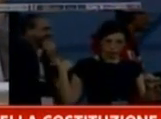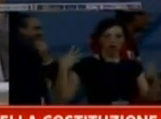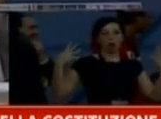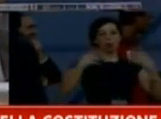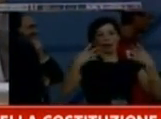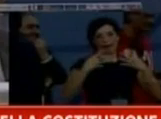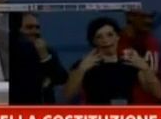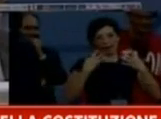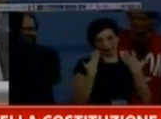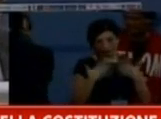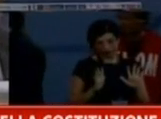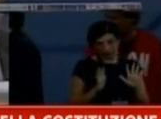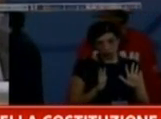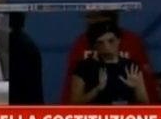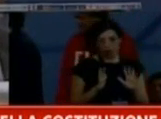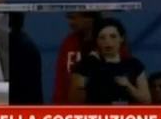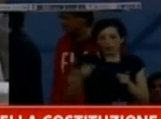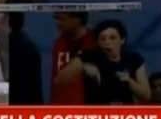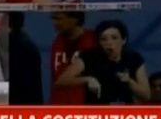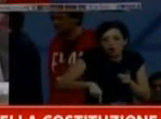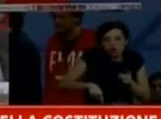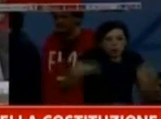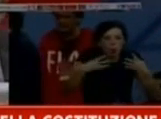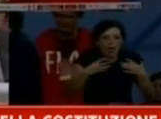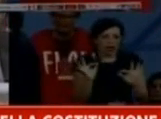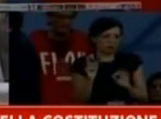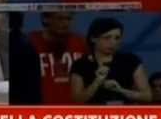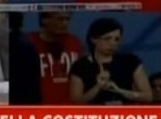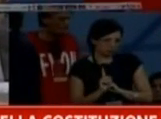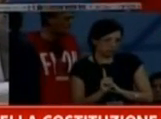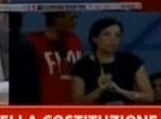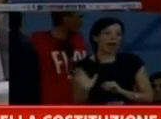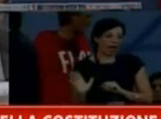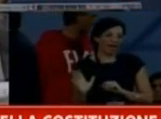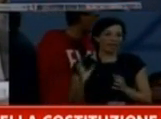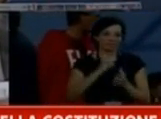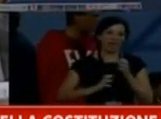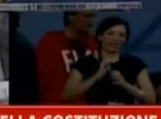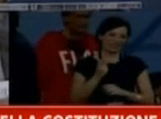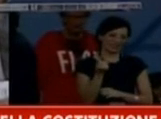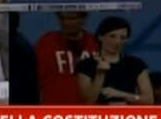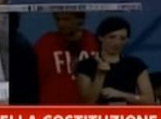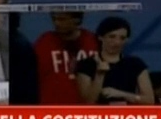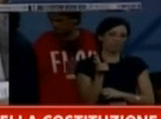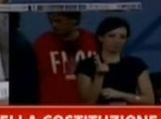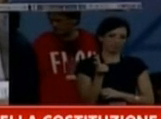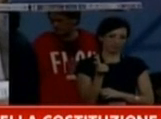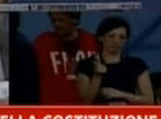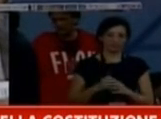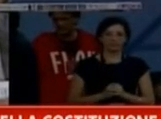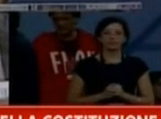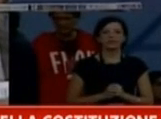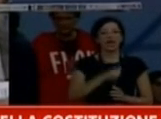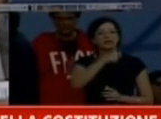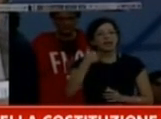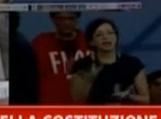fortuna, una guerra, ma abbiamo un disastro determinato dall'economia finanziarizzata. Dobbiamo ricominciare e